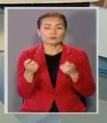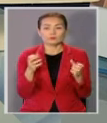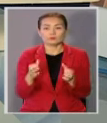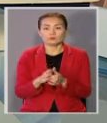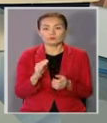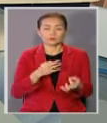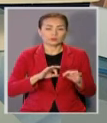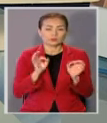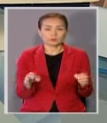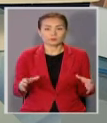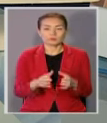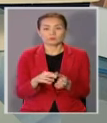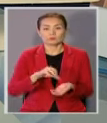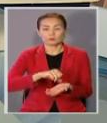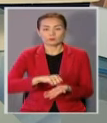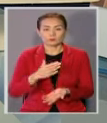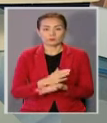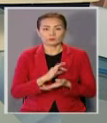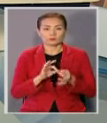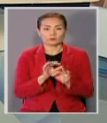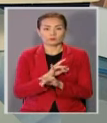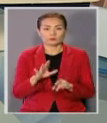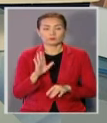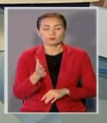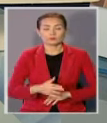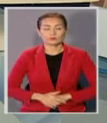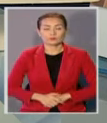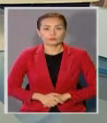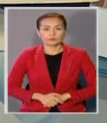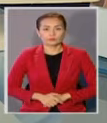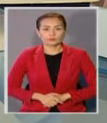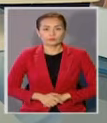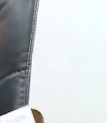мүшесі, кәсіби емес медиаторлар қатысты. Толығырақ келесі бейнематериалда.